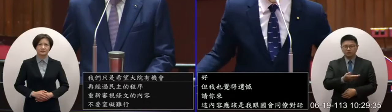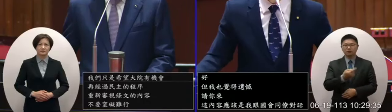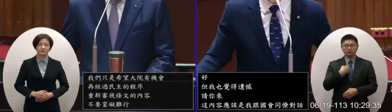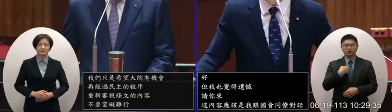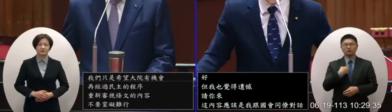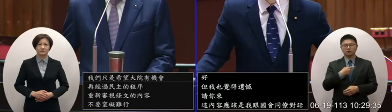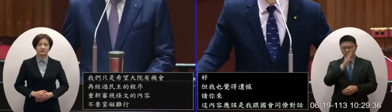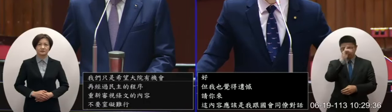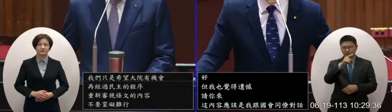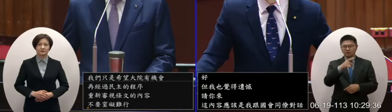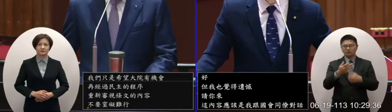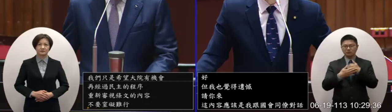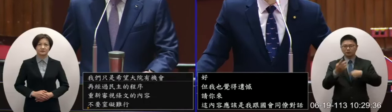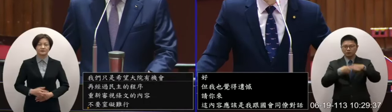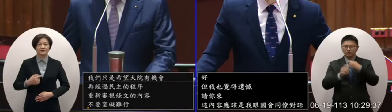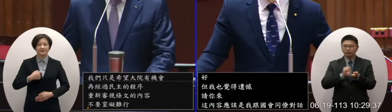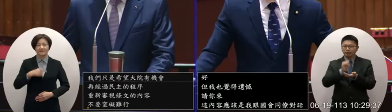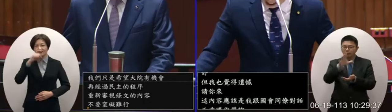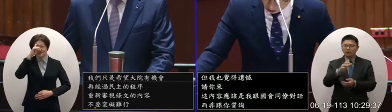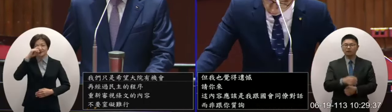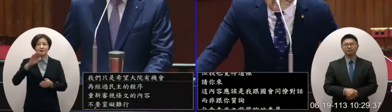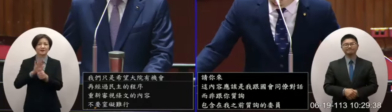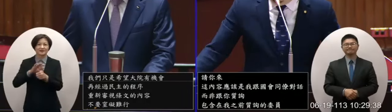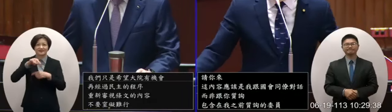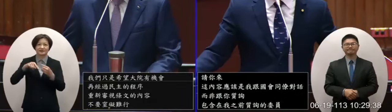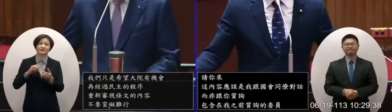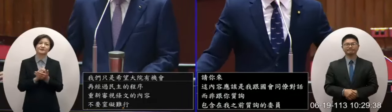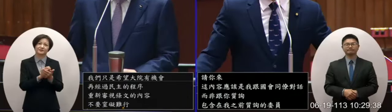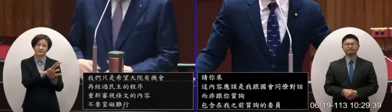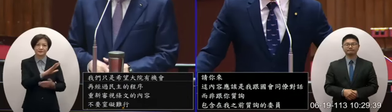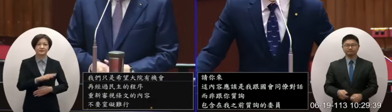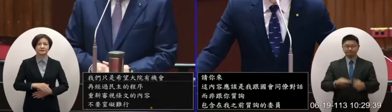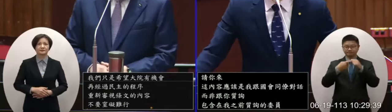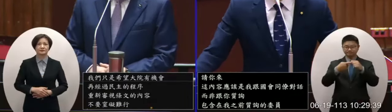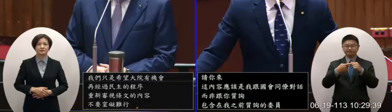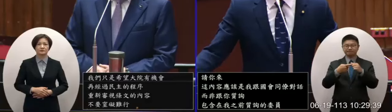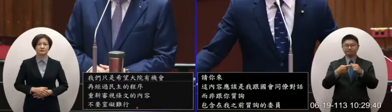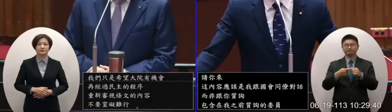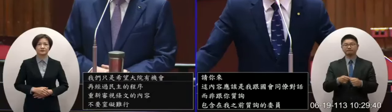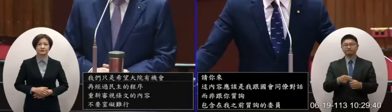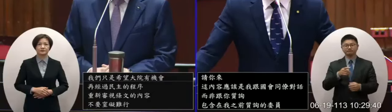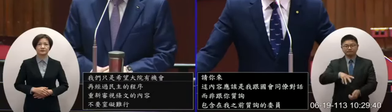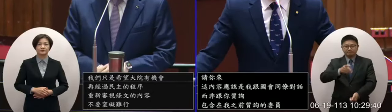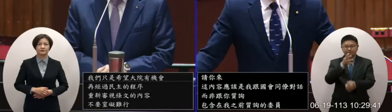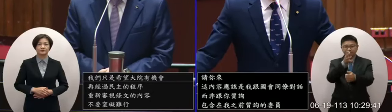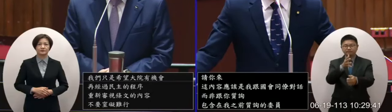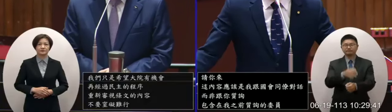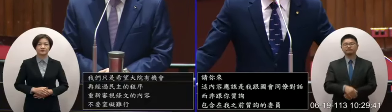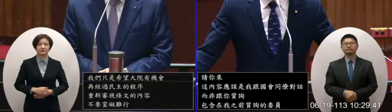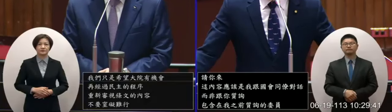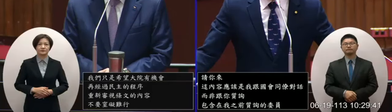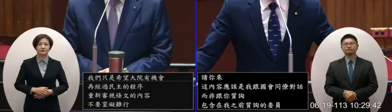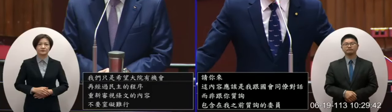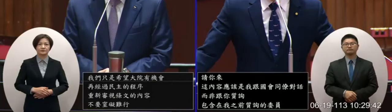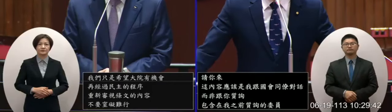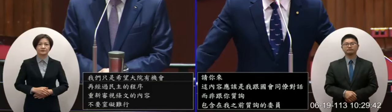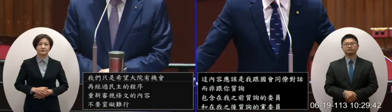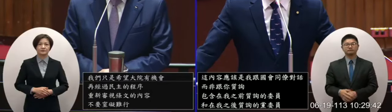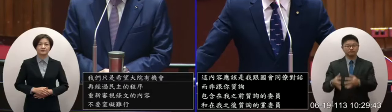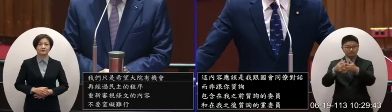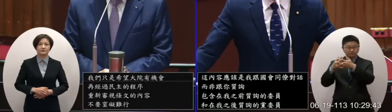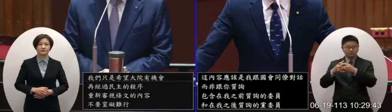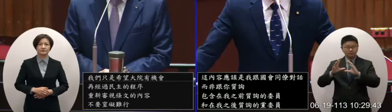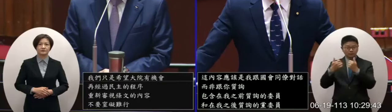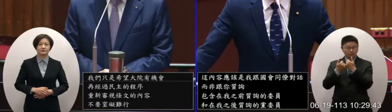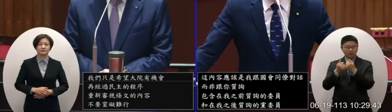来转话，可以吗？ 我希望我能够转。 好，那首先呢，请教一下，美国的国